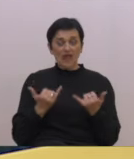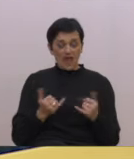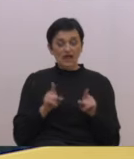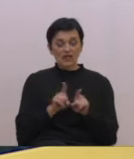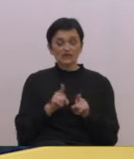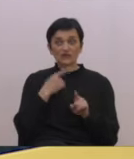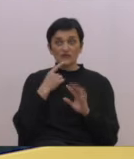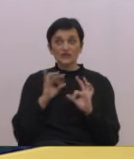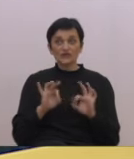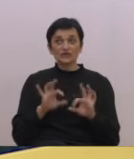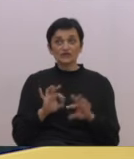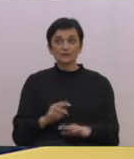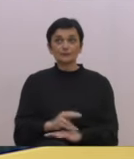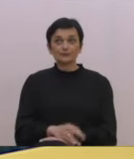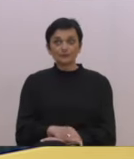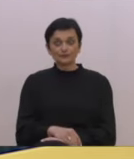ვიტყვი.